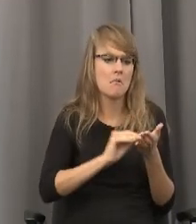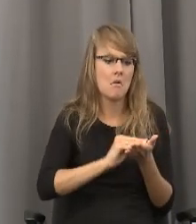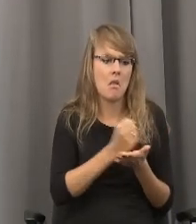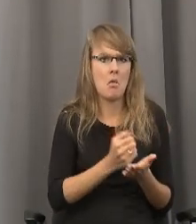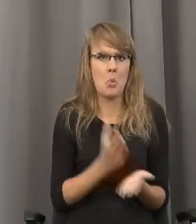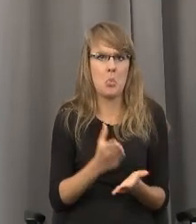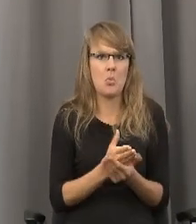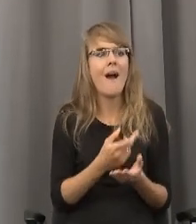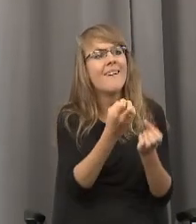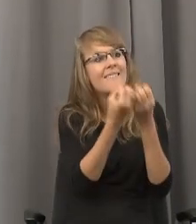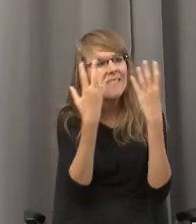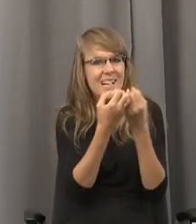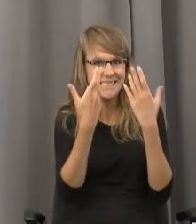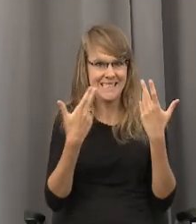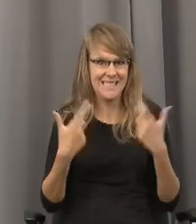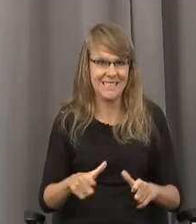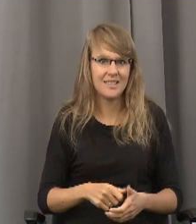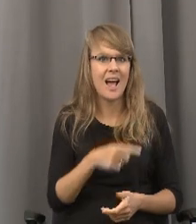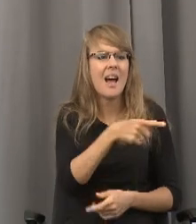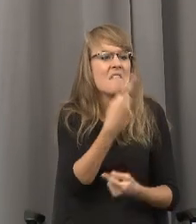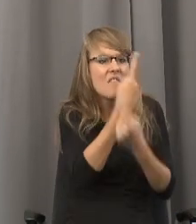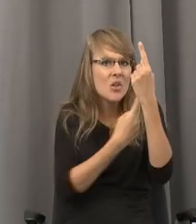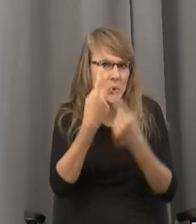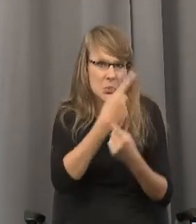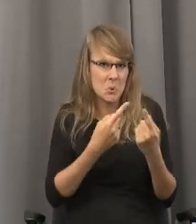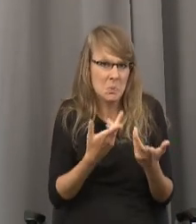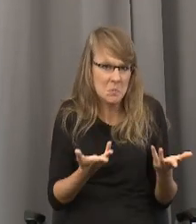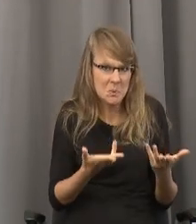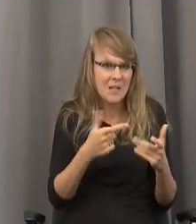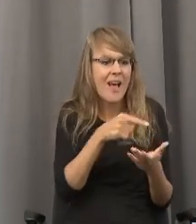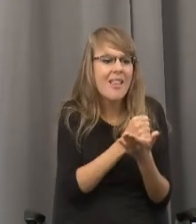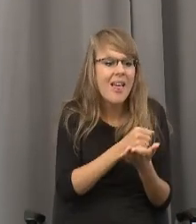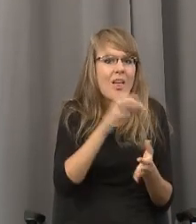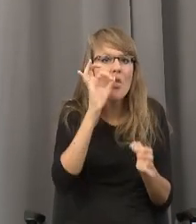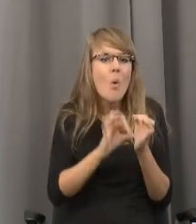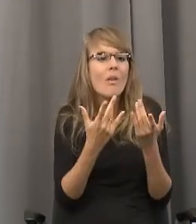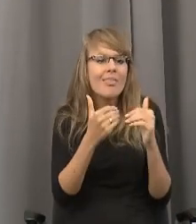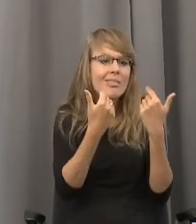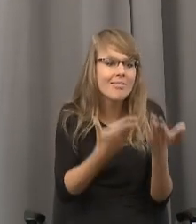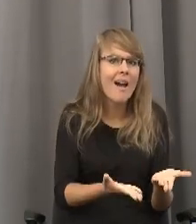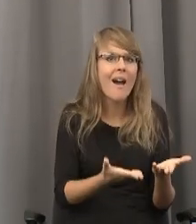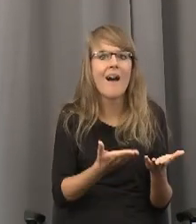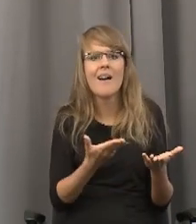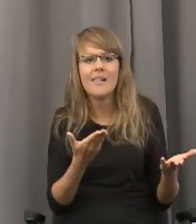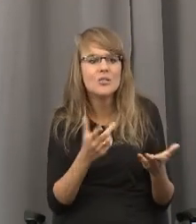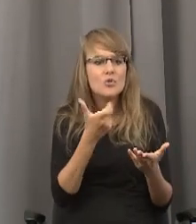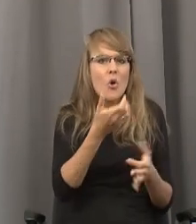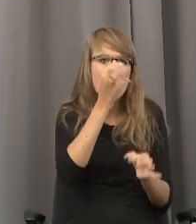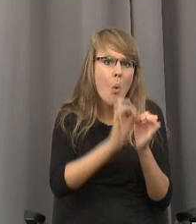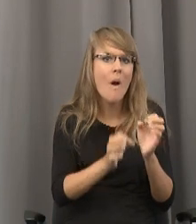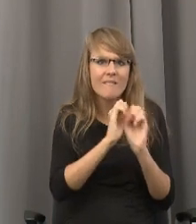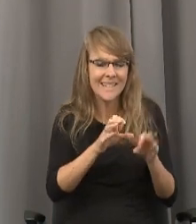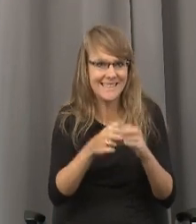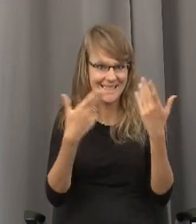taka rozmowa właściwie. Ale co zapisał, czy wytłumaczył, jakie dawki, jaki lek, dlaczego, jakie objawy niepożądane. Czyli zgodnie